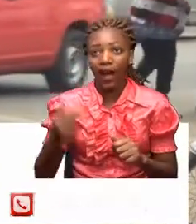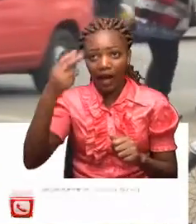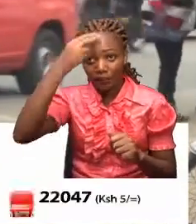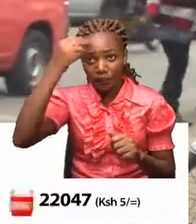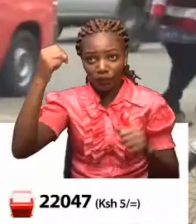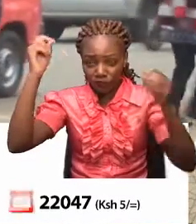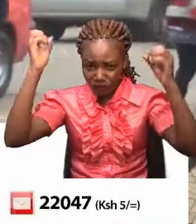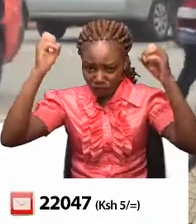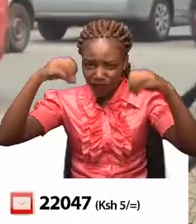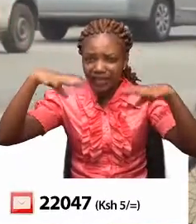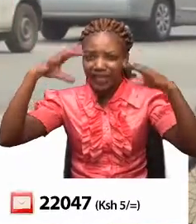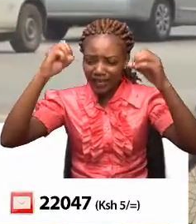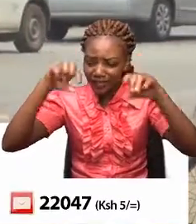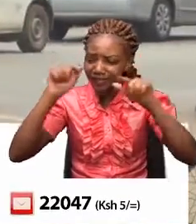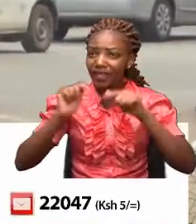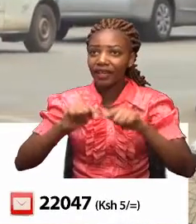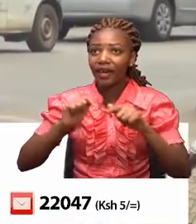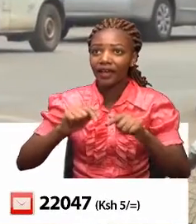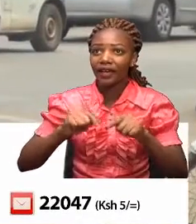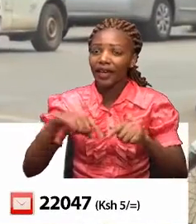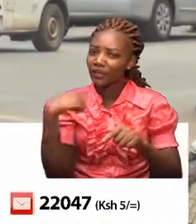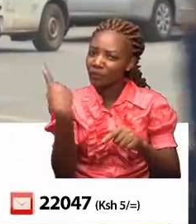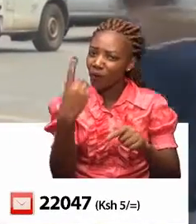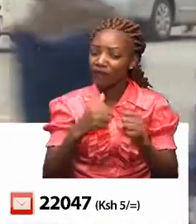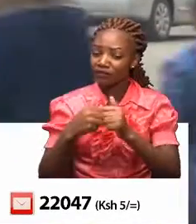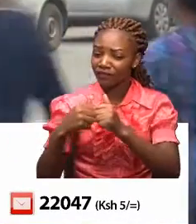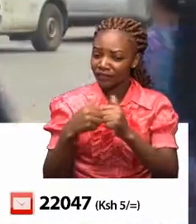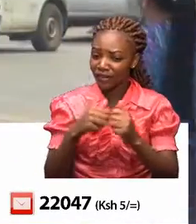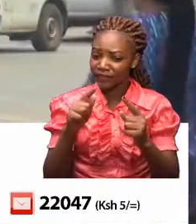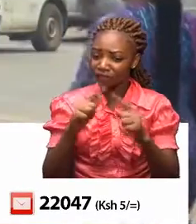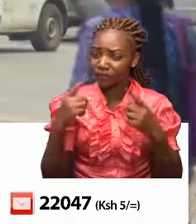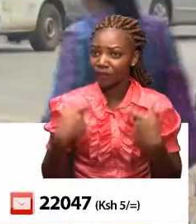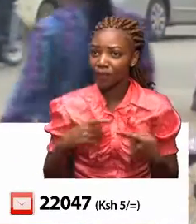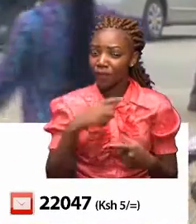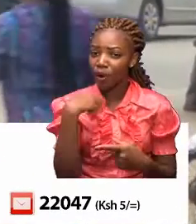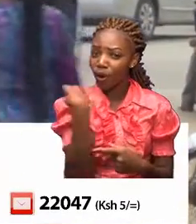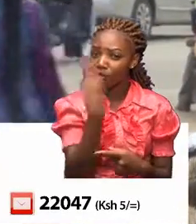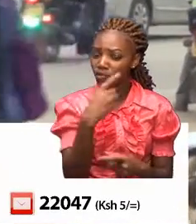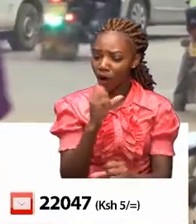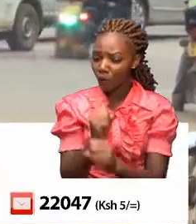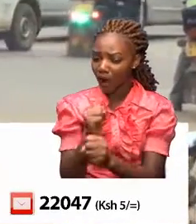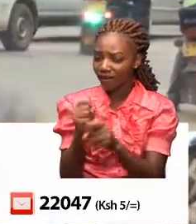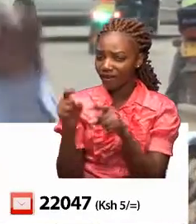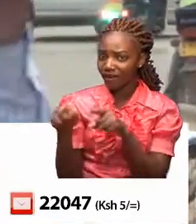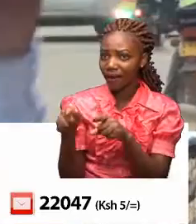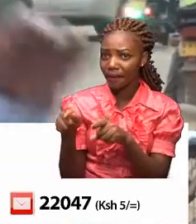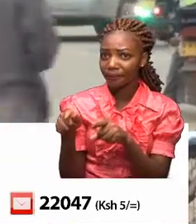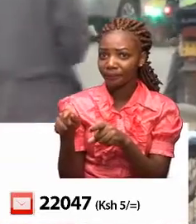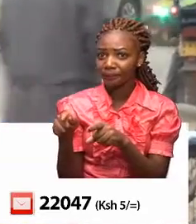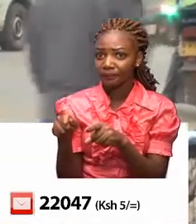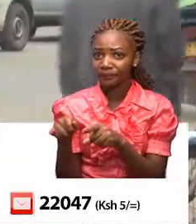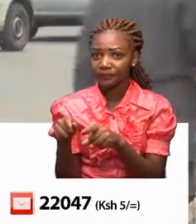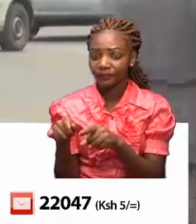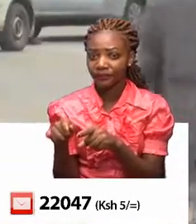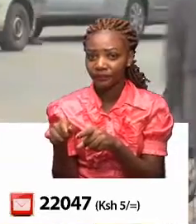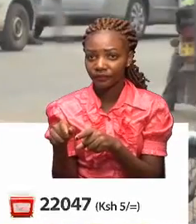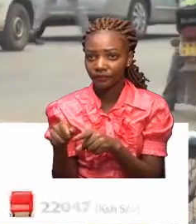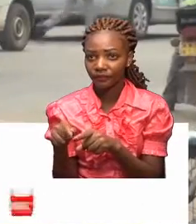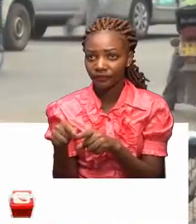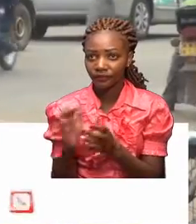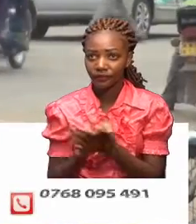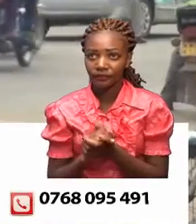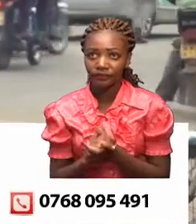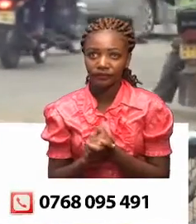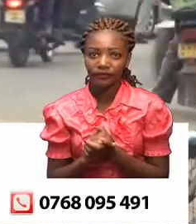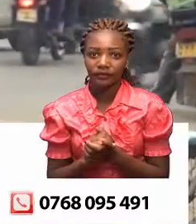nilikuwa nimezungumzia hapo awali, ni mmoja wapo wa changamoto kuu kwa hawa walemavu ambao wanafanyia shughuli zao hapa, na hakuna chochote ambacho